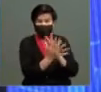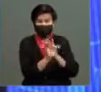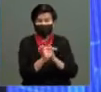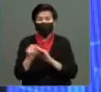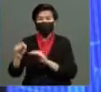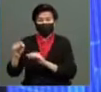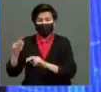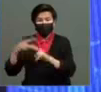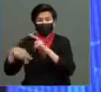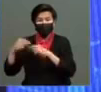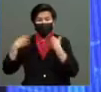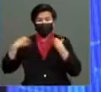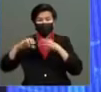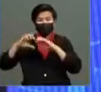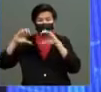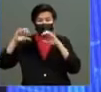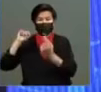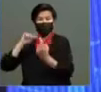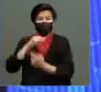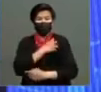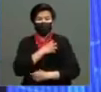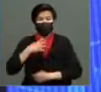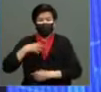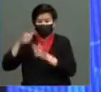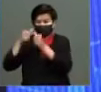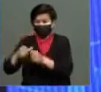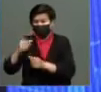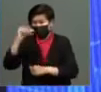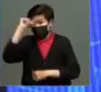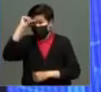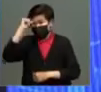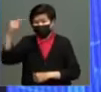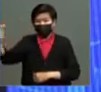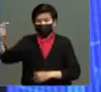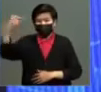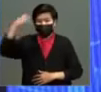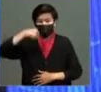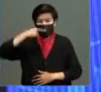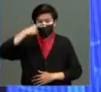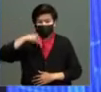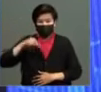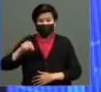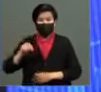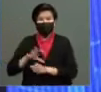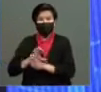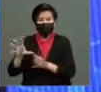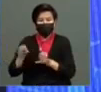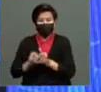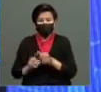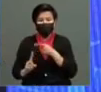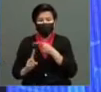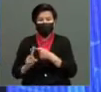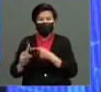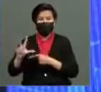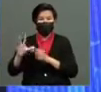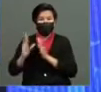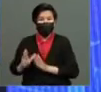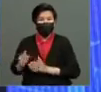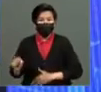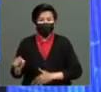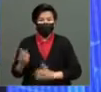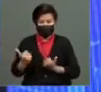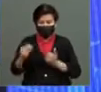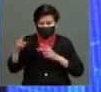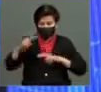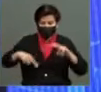อบกรณีข้าราชการสถานทูตไทยประจำอินเดียที่เดินทางกลับเข้ามาไทยแล้วปรากฏว่าติดโควิด3คนเนี่ยได้มีการตรวจส